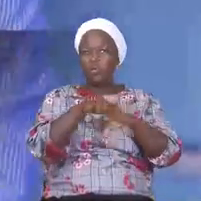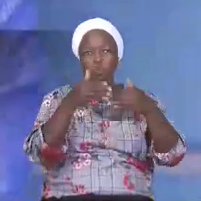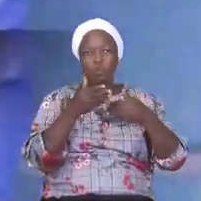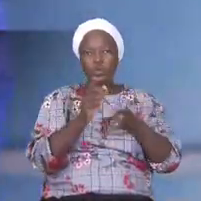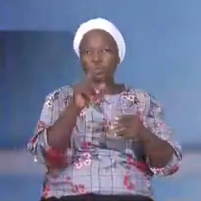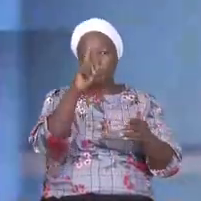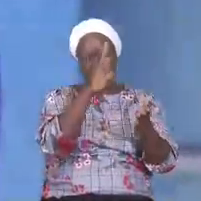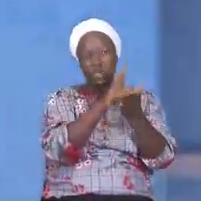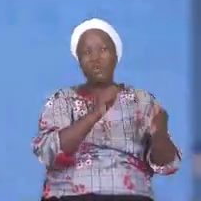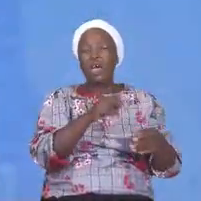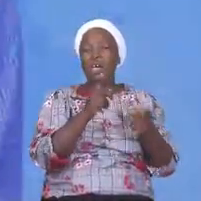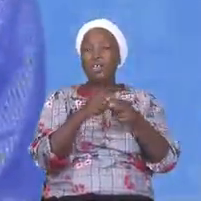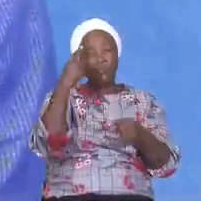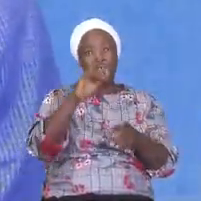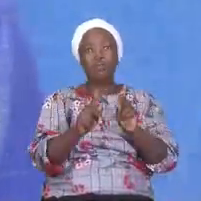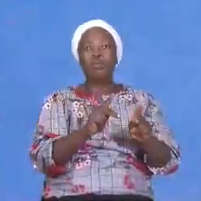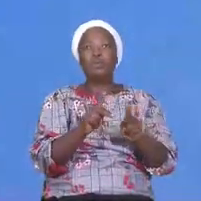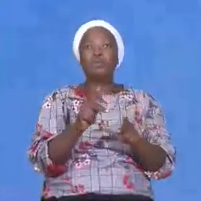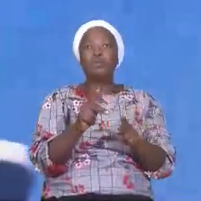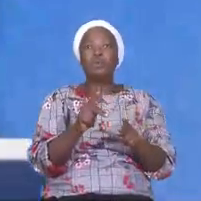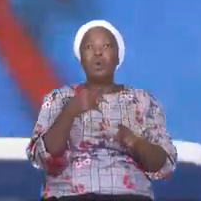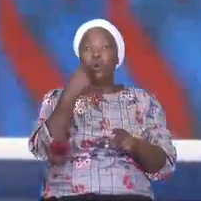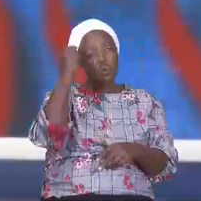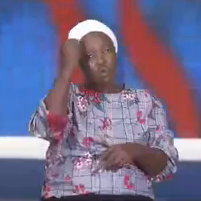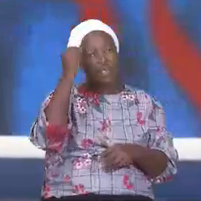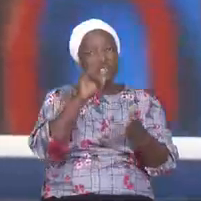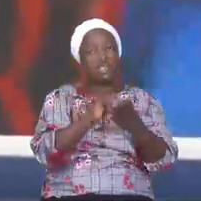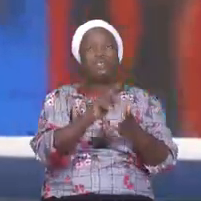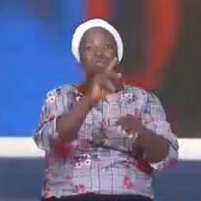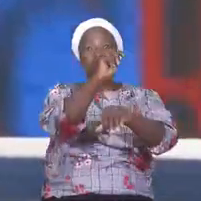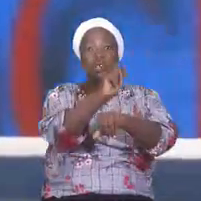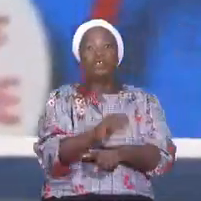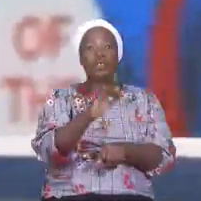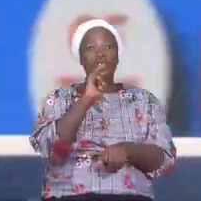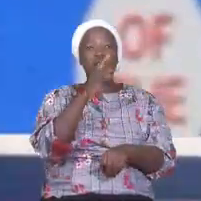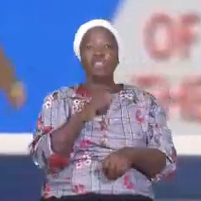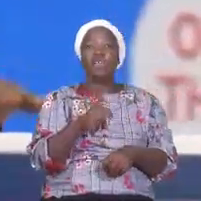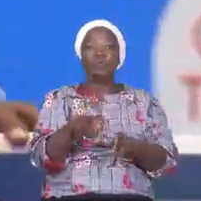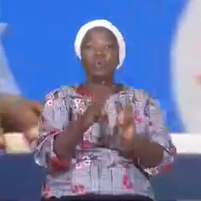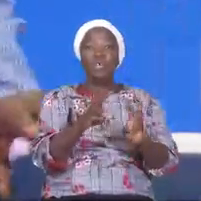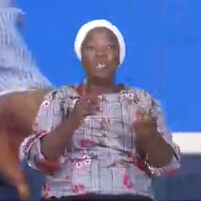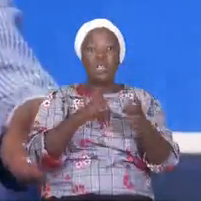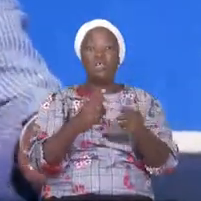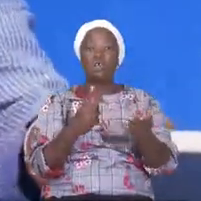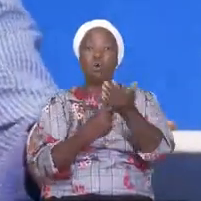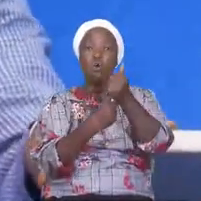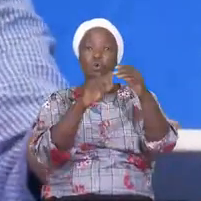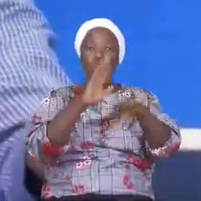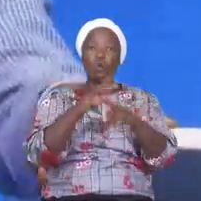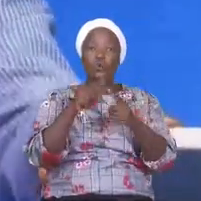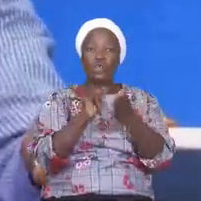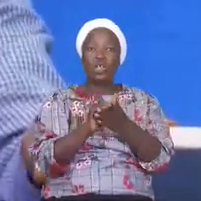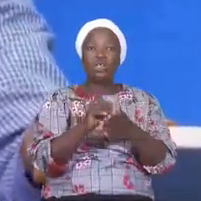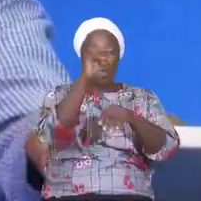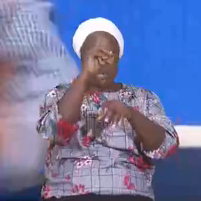vous considérez quelque chose comme une folie, vous ne voulez pas accepter, vous ne voulez pas croire. Mais pour ceux, pour qui pensent